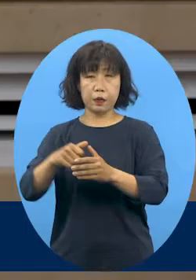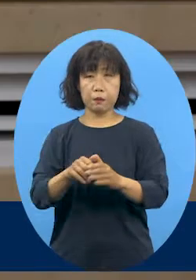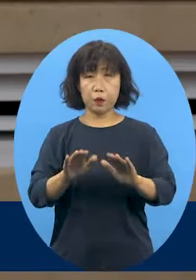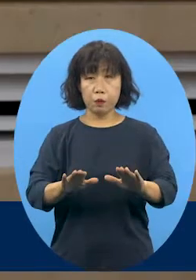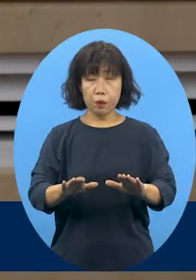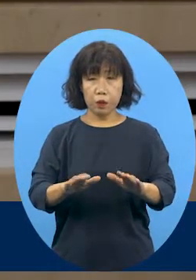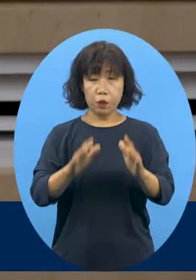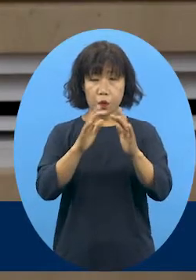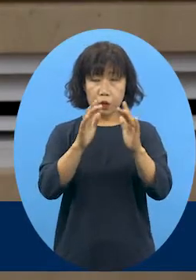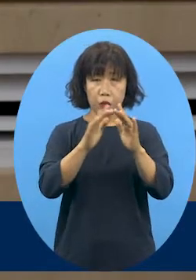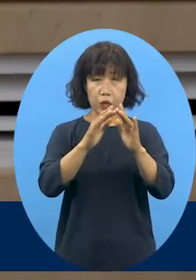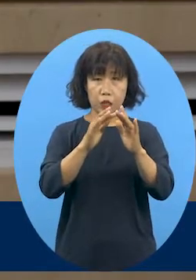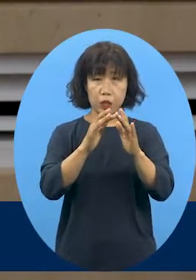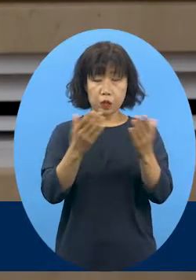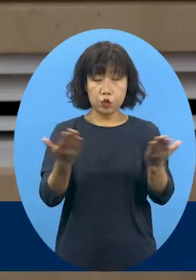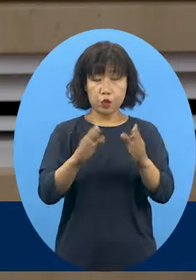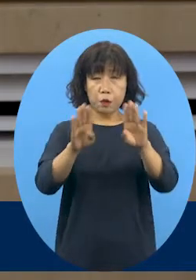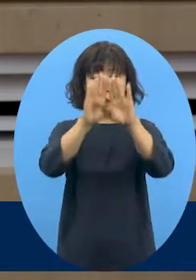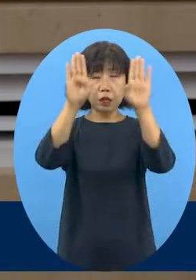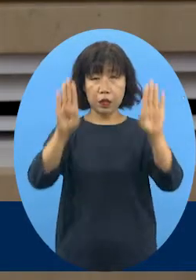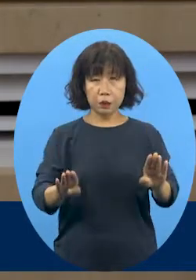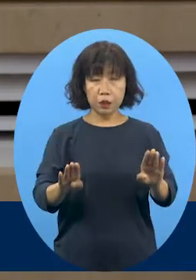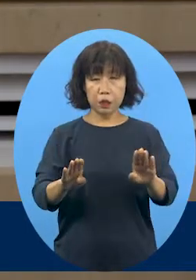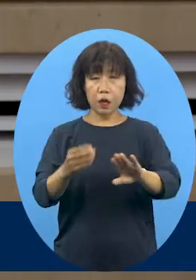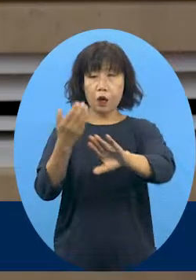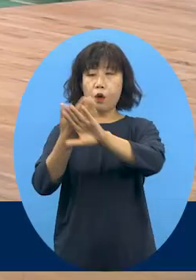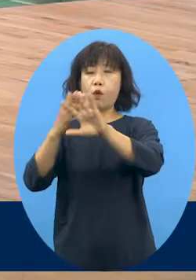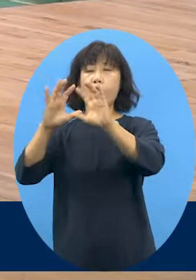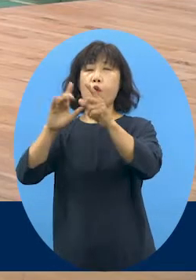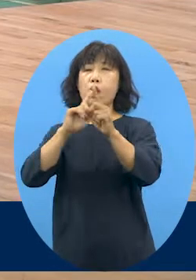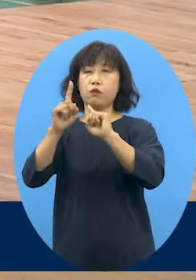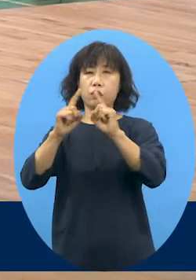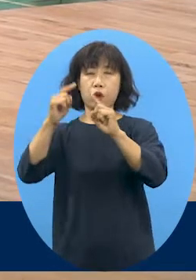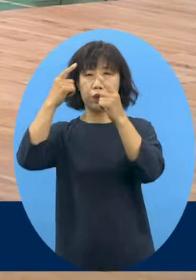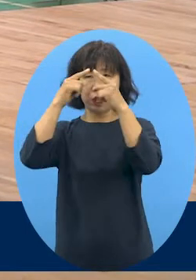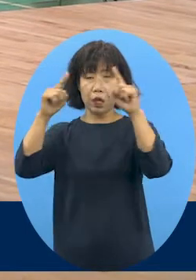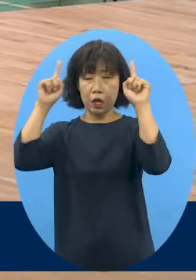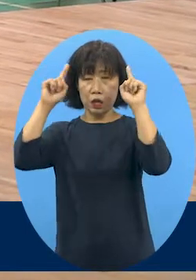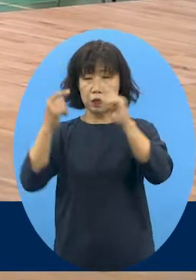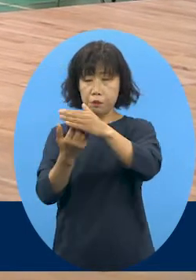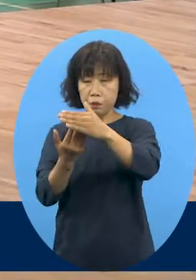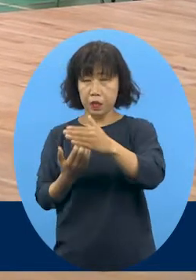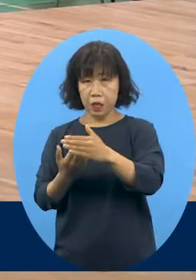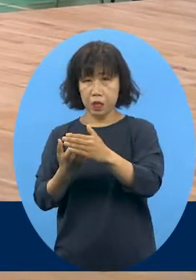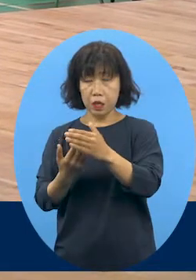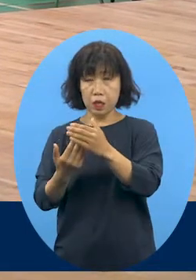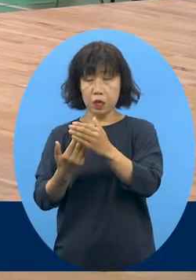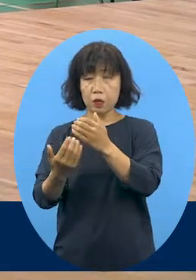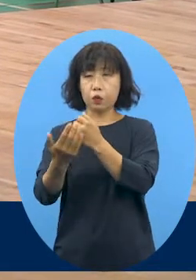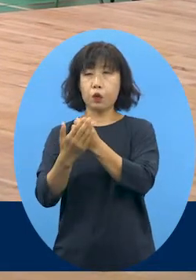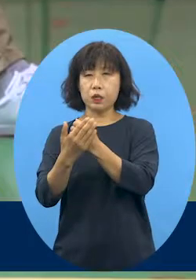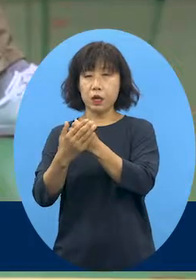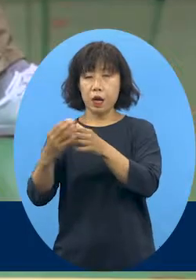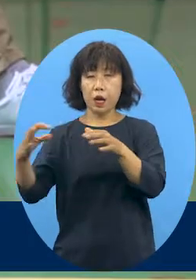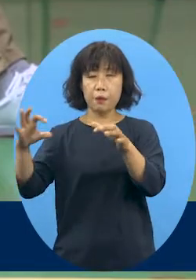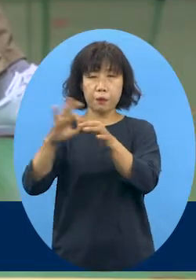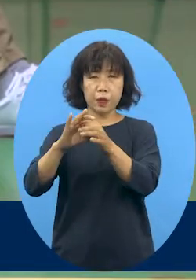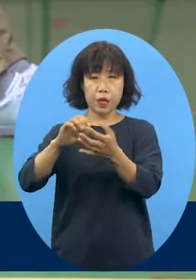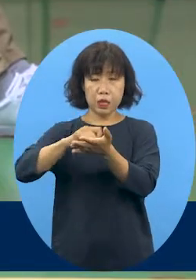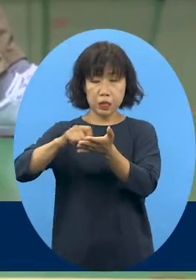계획입니다 또한 이번 온라인 취업 박람회 에서는 한국외국어대학교 와의 협업으로 사전예약을 받아